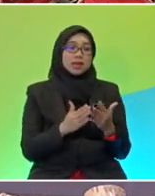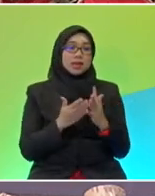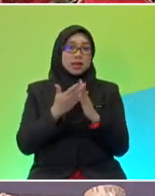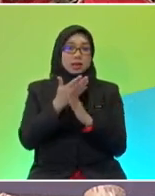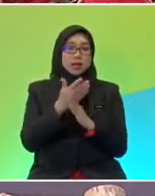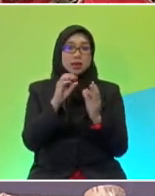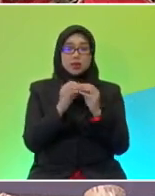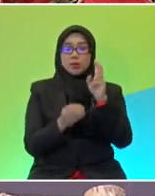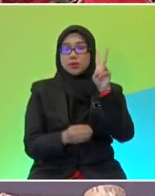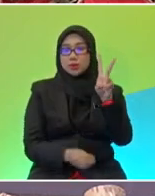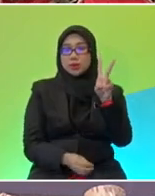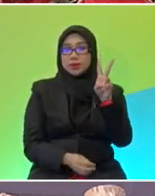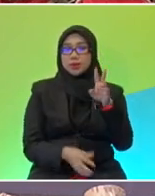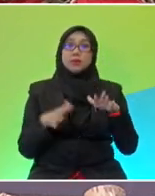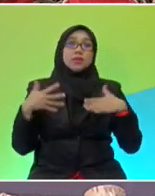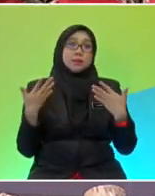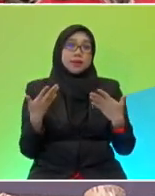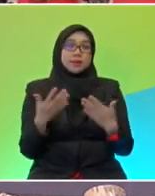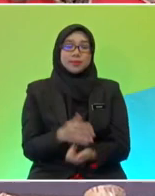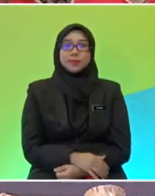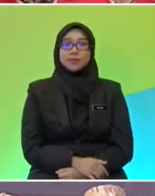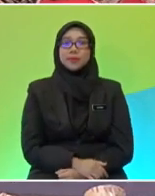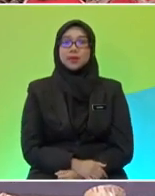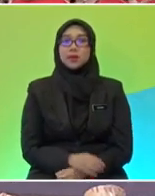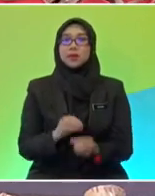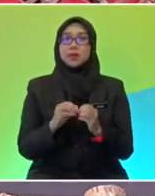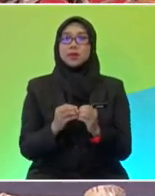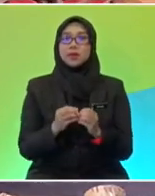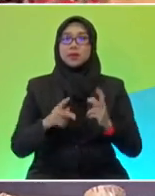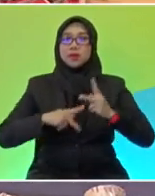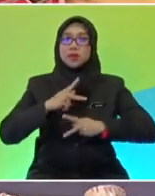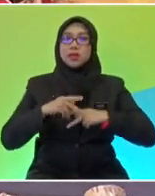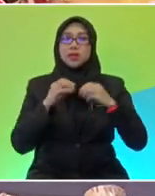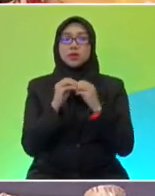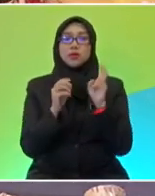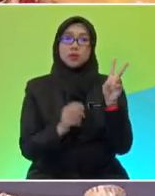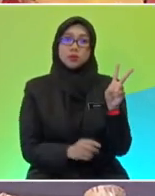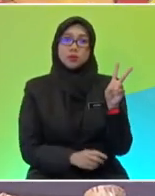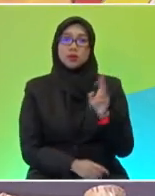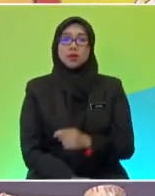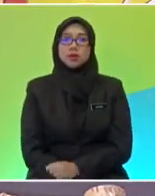berlaku pada kisaran yang kedua yang kedua